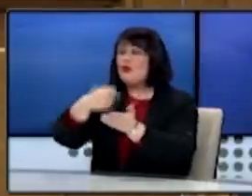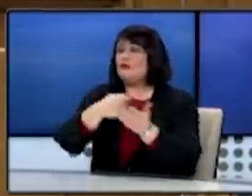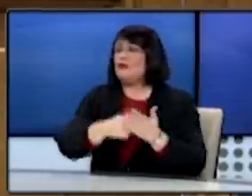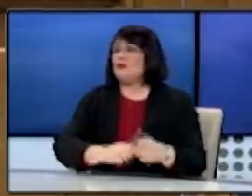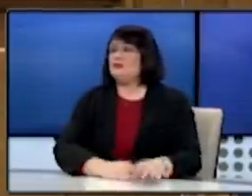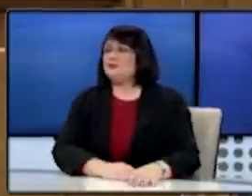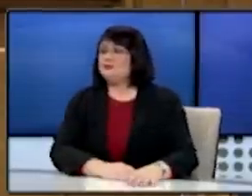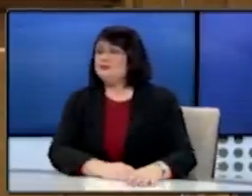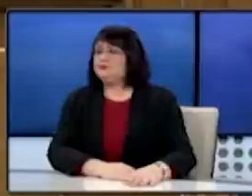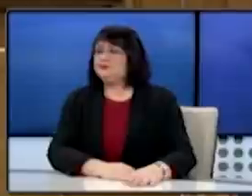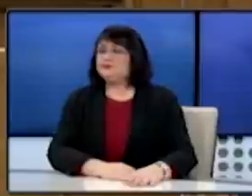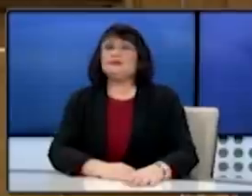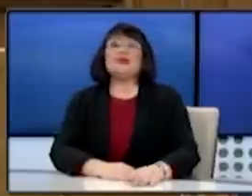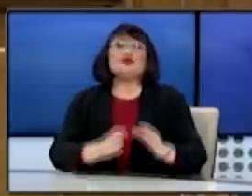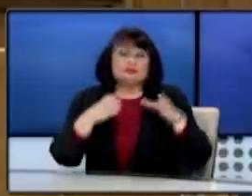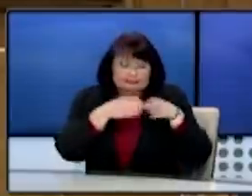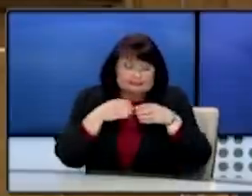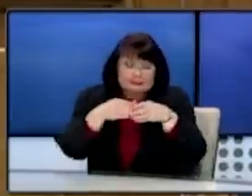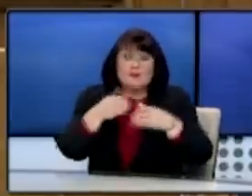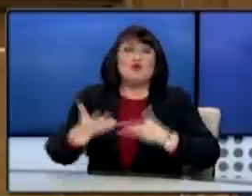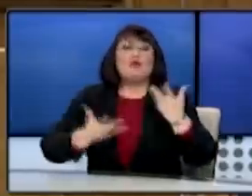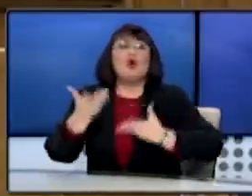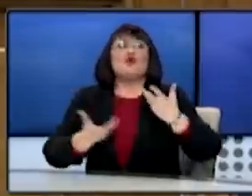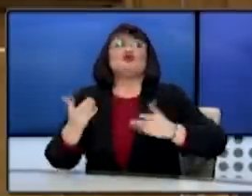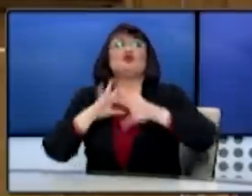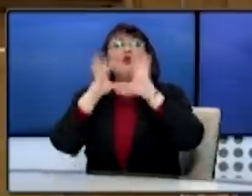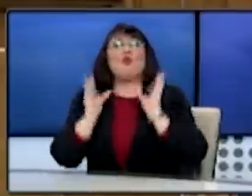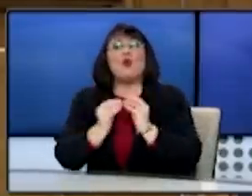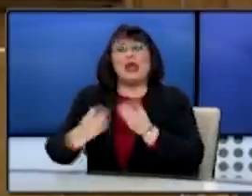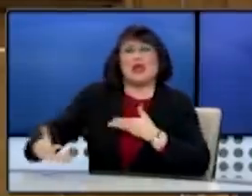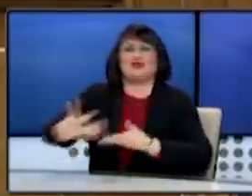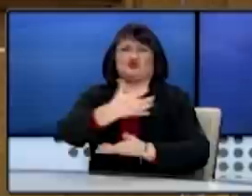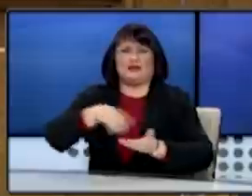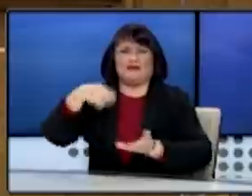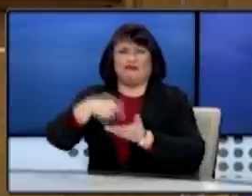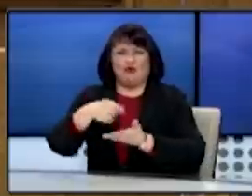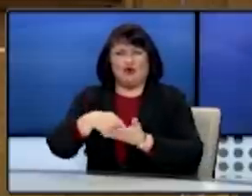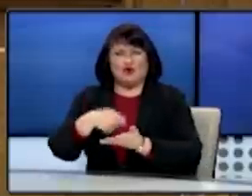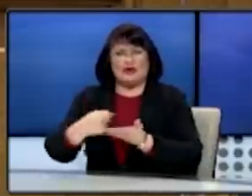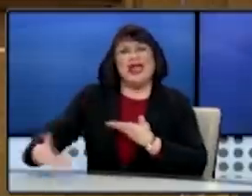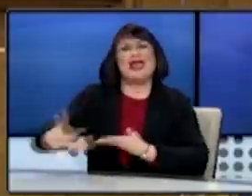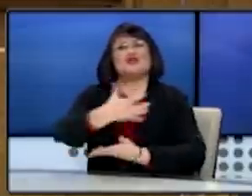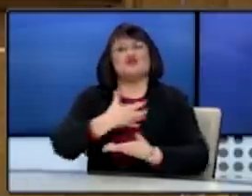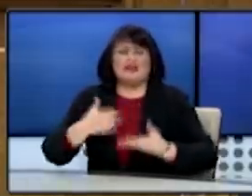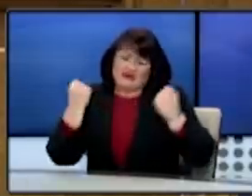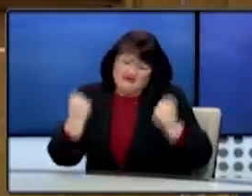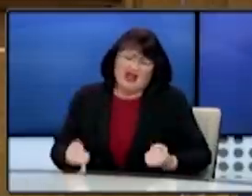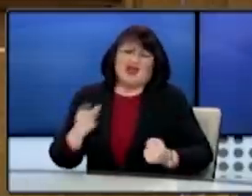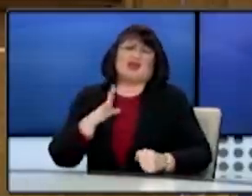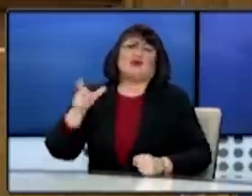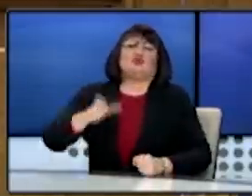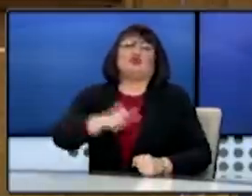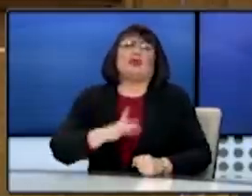ένας προϋπολογισμός ταξικός, γιατί το σύνολο των φορολογικών εσόδων, δηλαδή των φορολογικών βαρών,